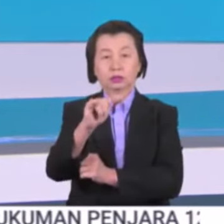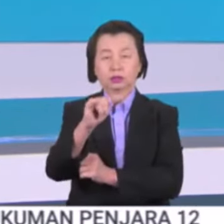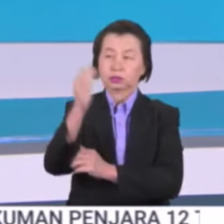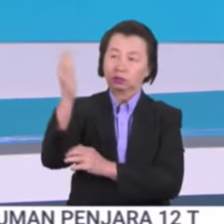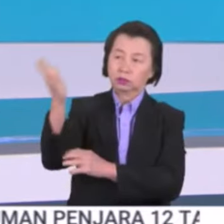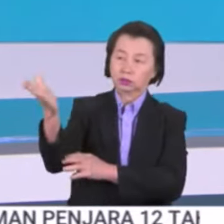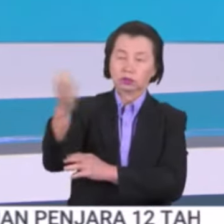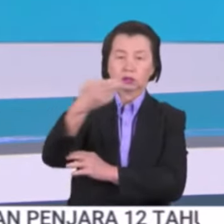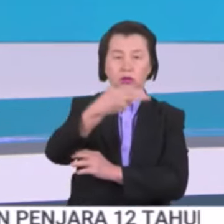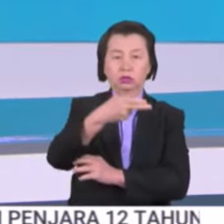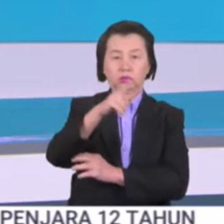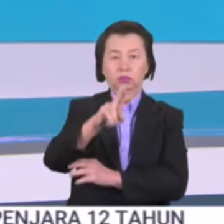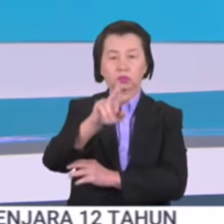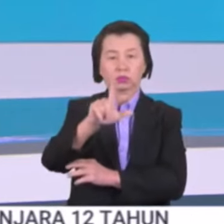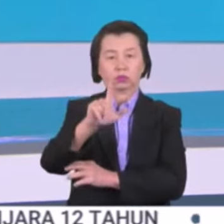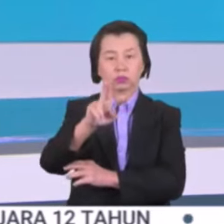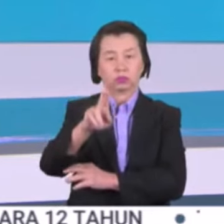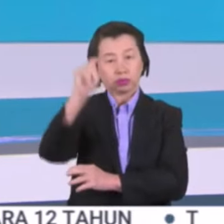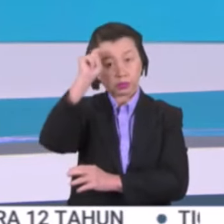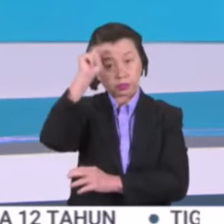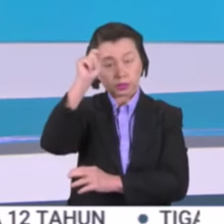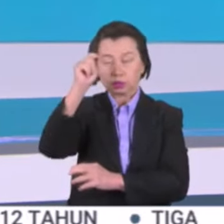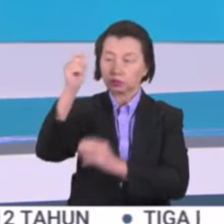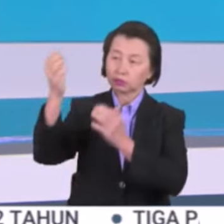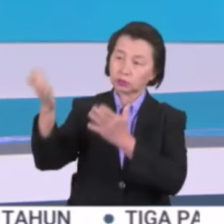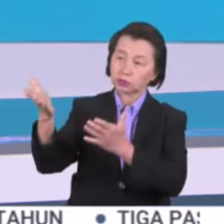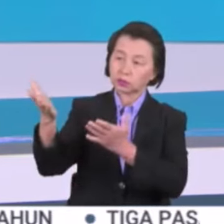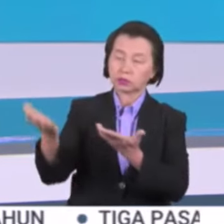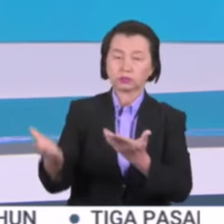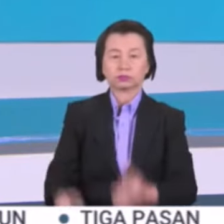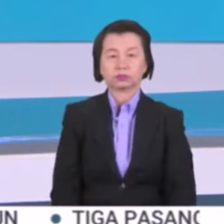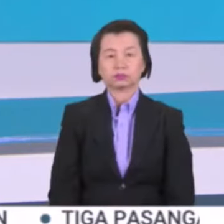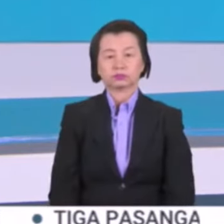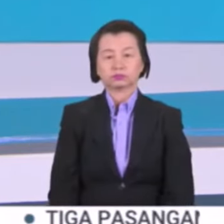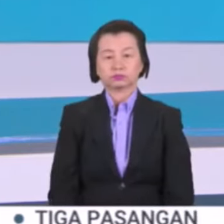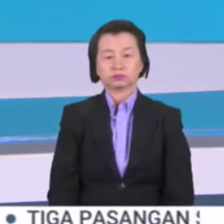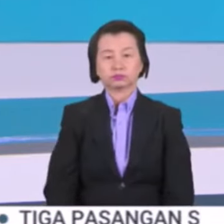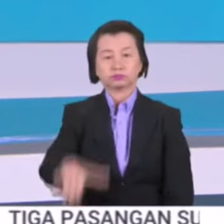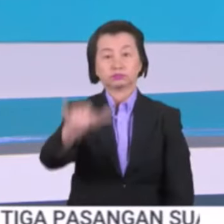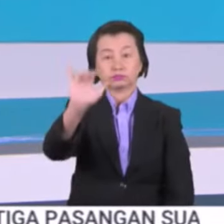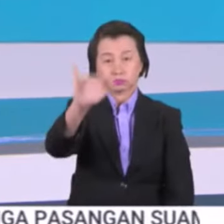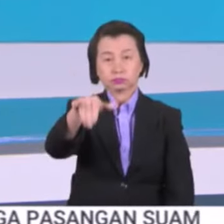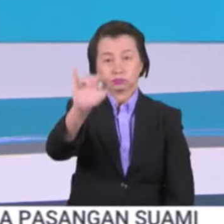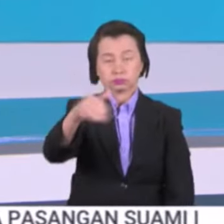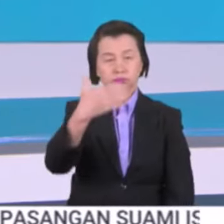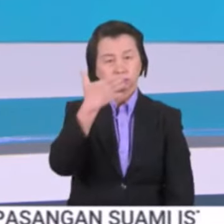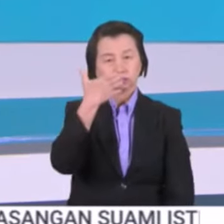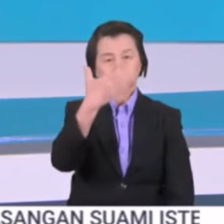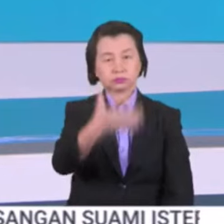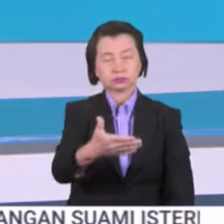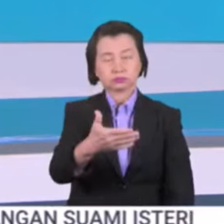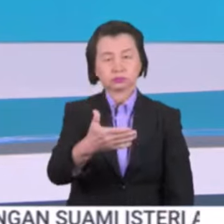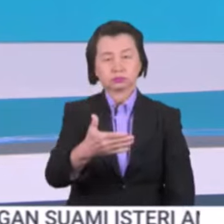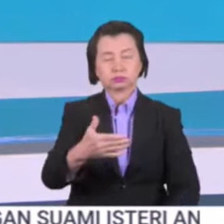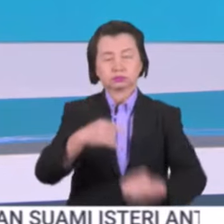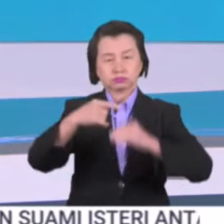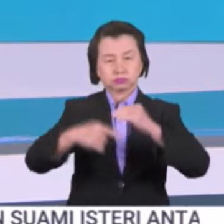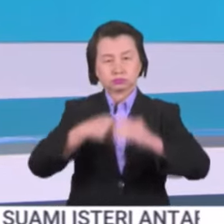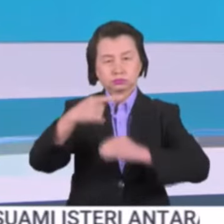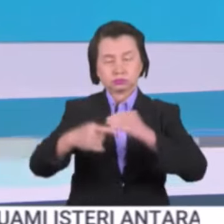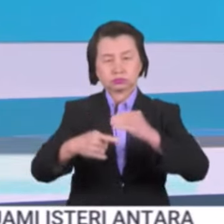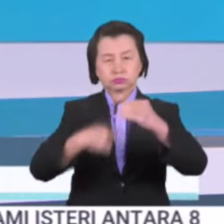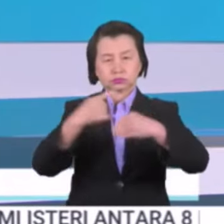Jamil di Hulu Terengganu. Jamilah, bagaimana situasi di sana? Ya, Otto, terima kasih untuk